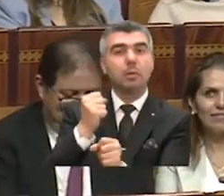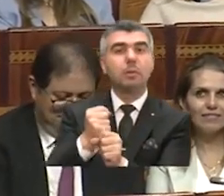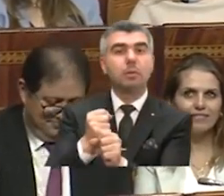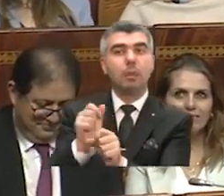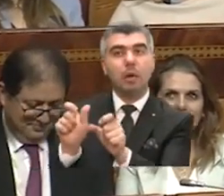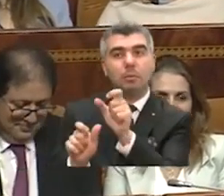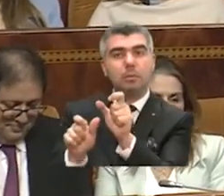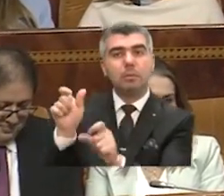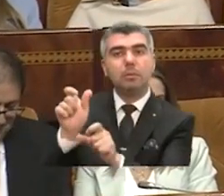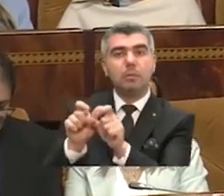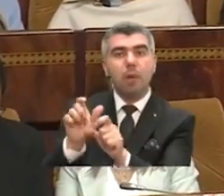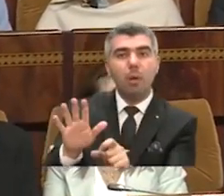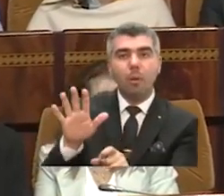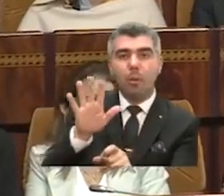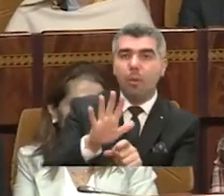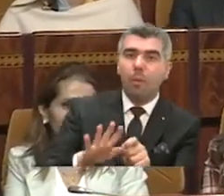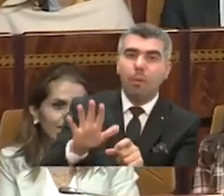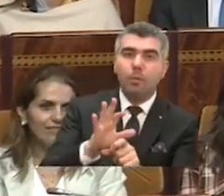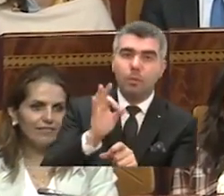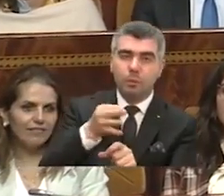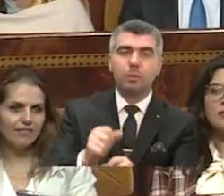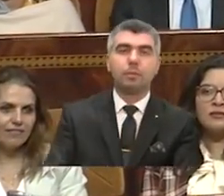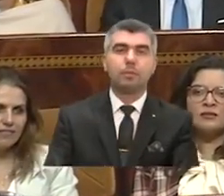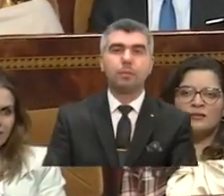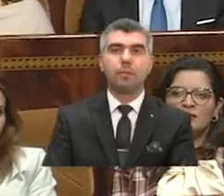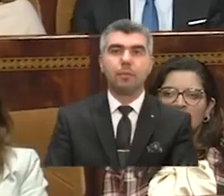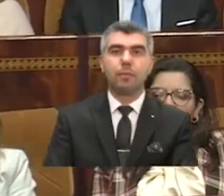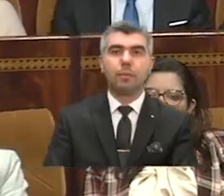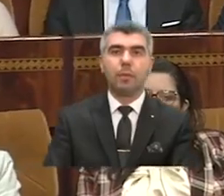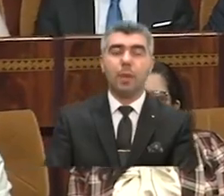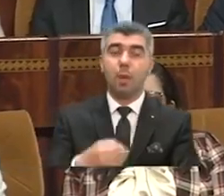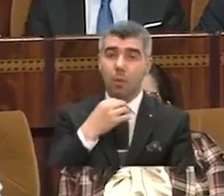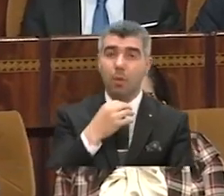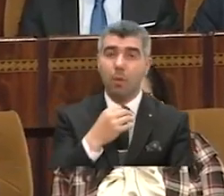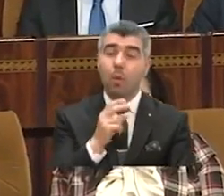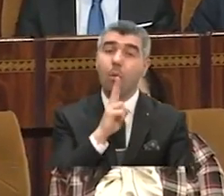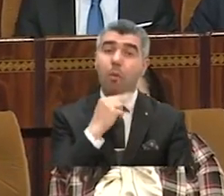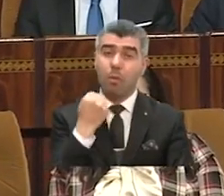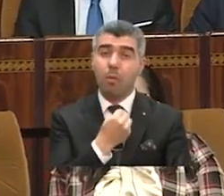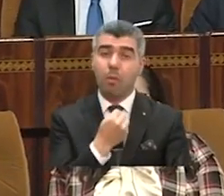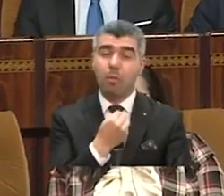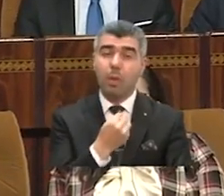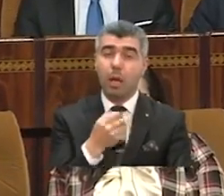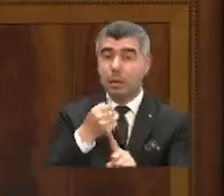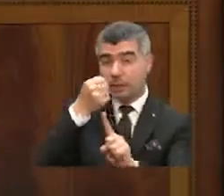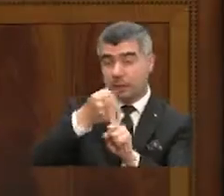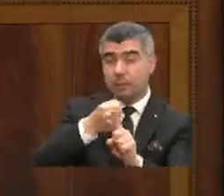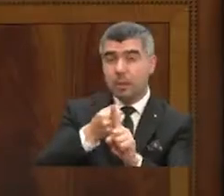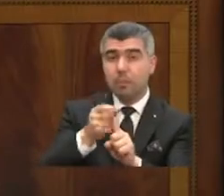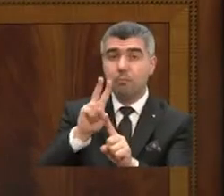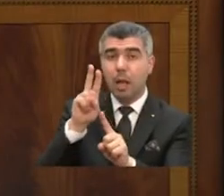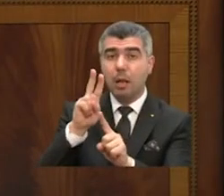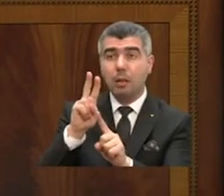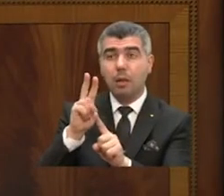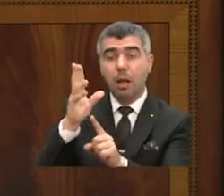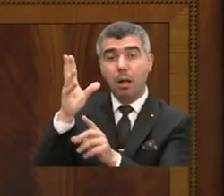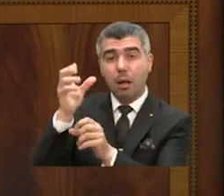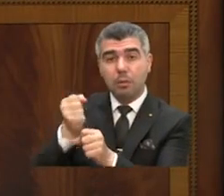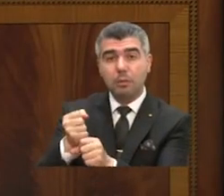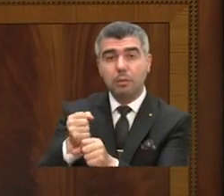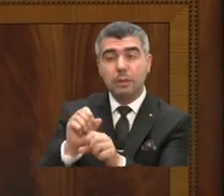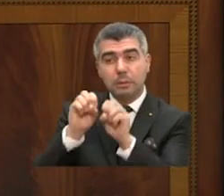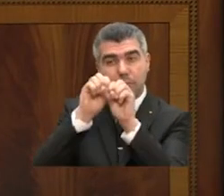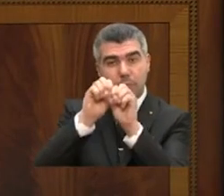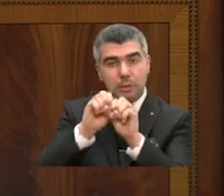أفراد شعبه الوفي. وفي هذا السياق جعلت الحكومة من الورش الملكي لتعميم الحماية